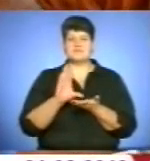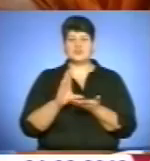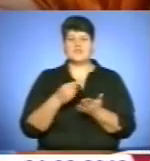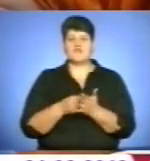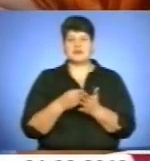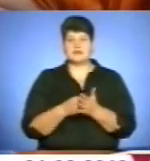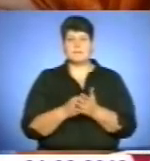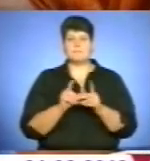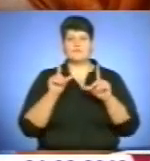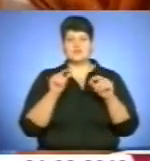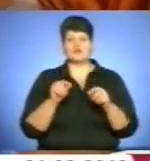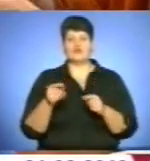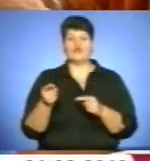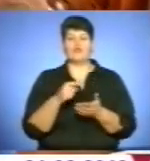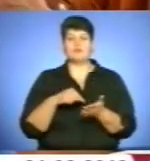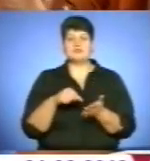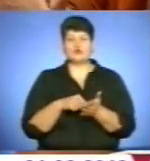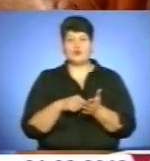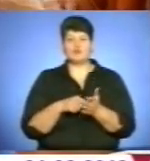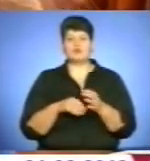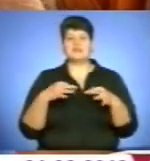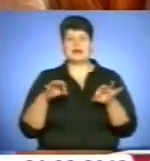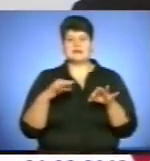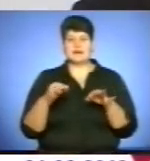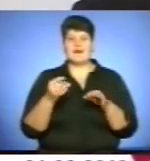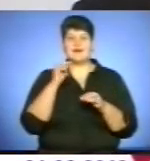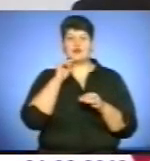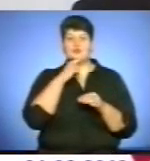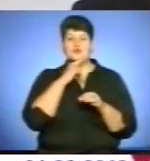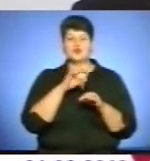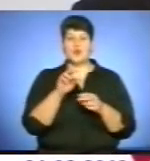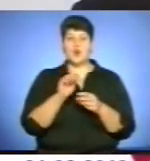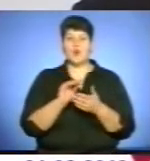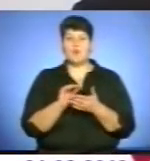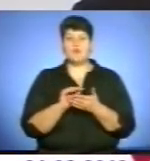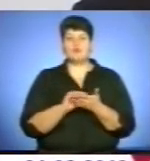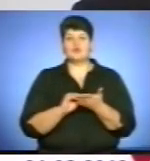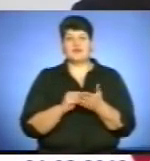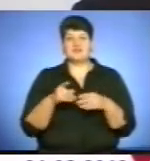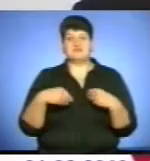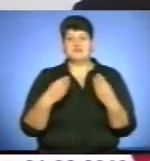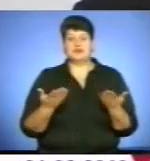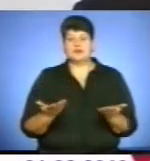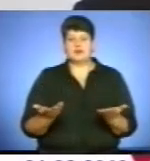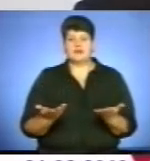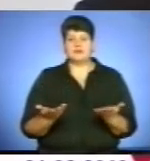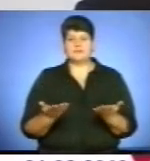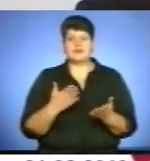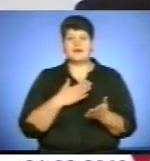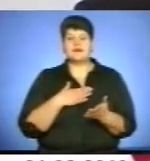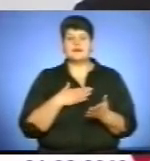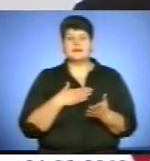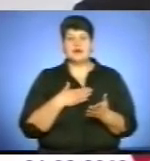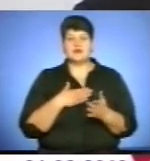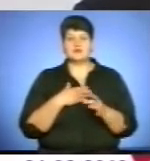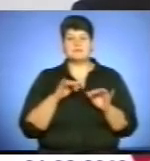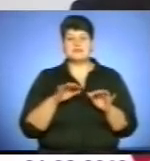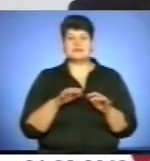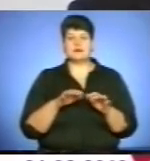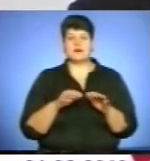міському транспорті. Проте економічного обґрунтування такого кроку вони не надали. Наша місія антимонопольного